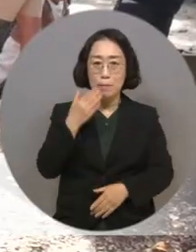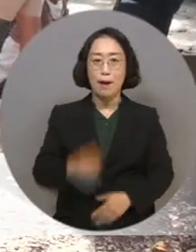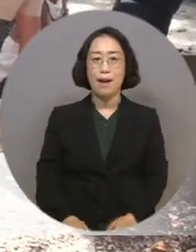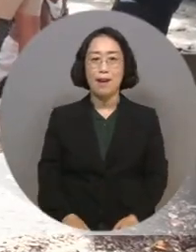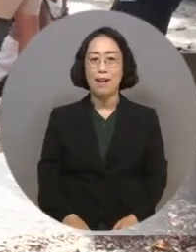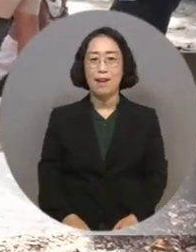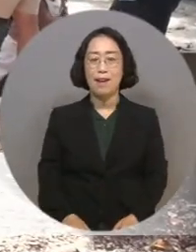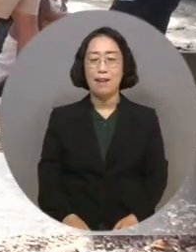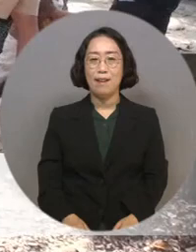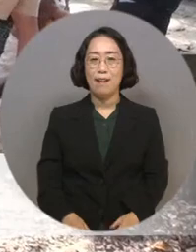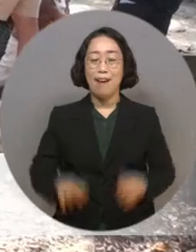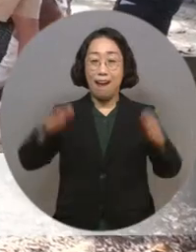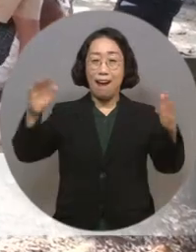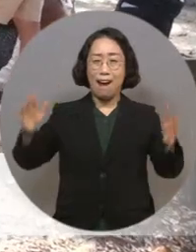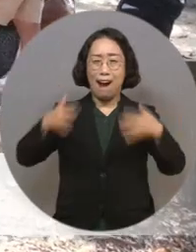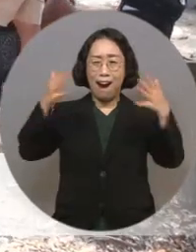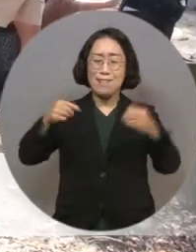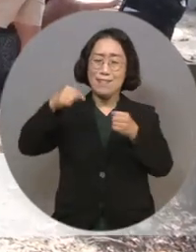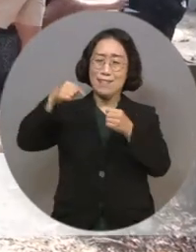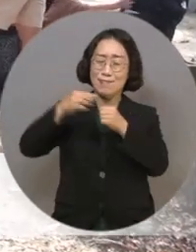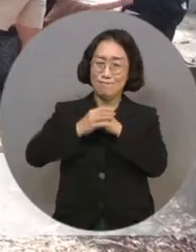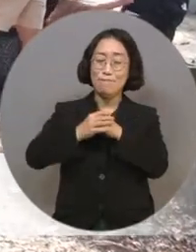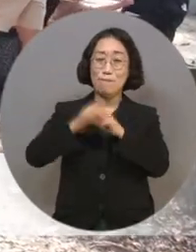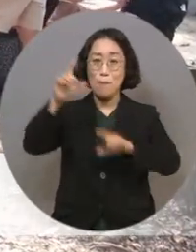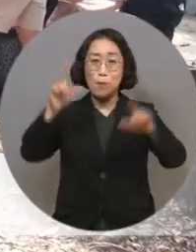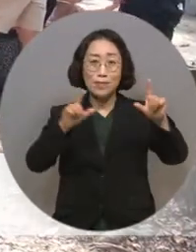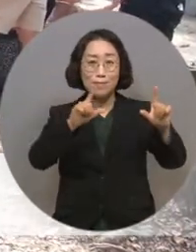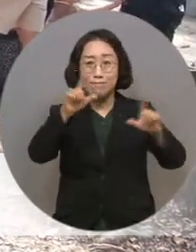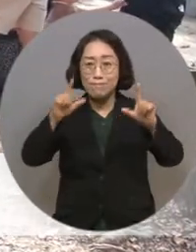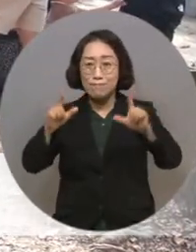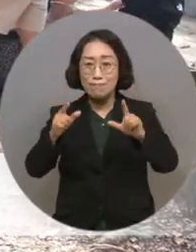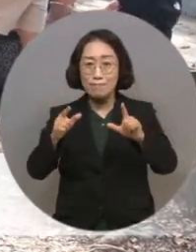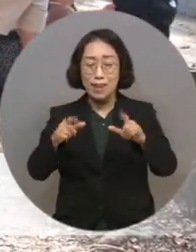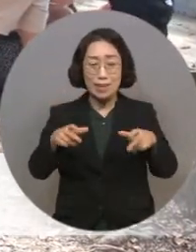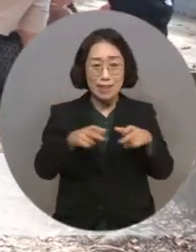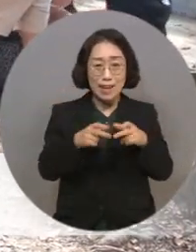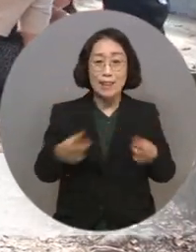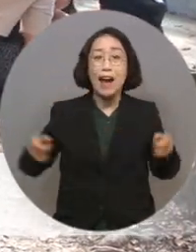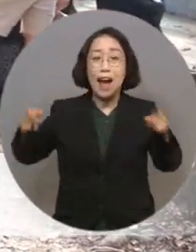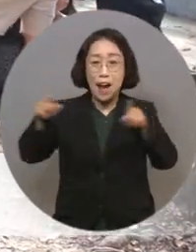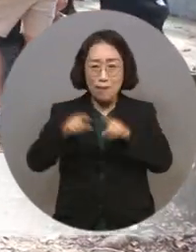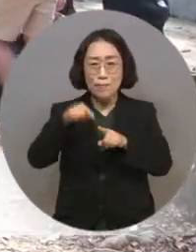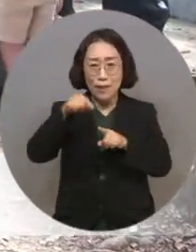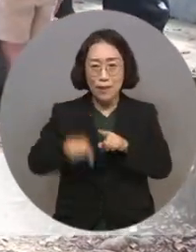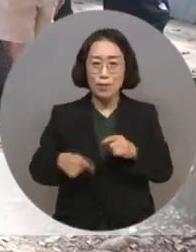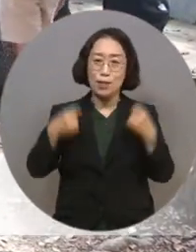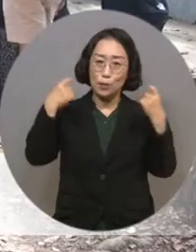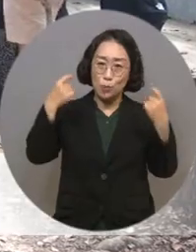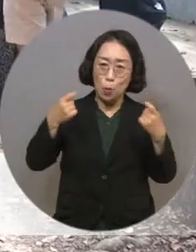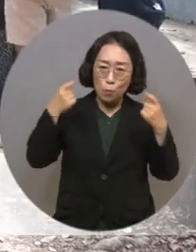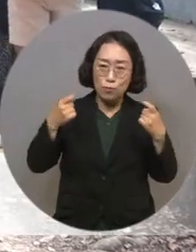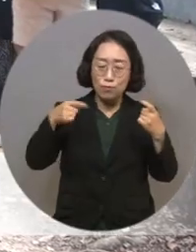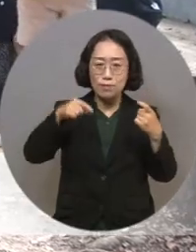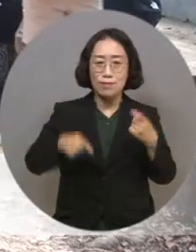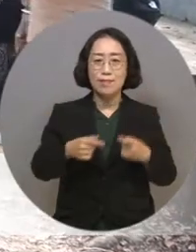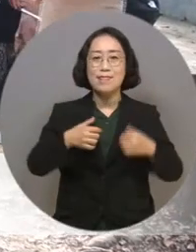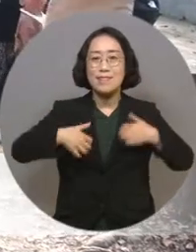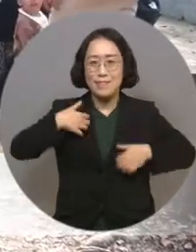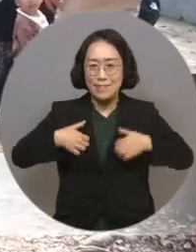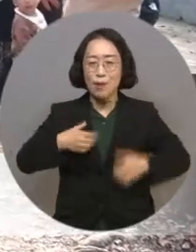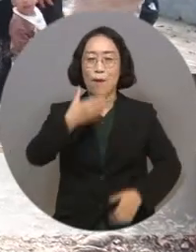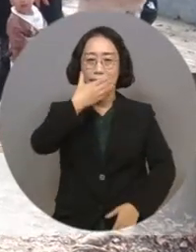익어가는 남이섬에 우리 회원님들과 같이 소풍을 나와서 너무 즐겁고